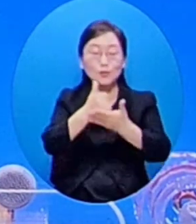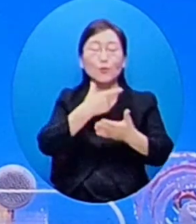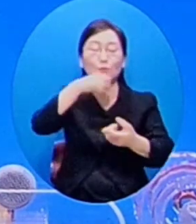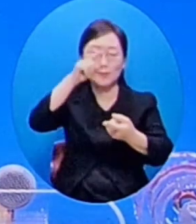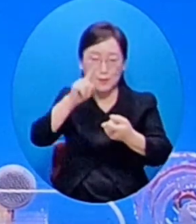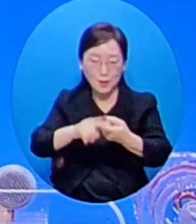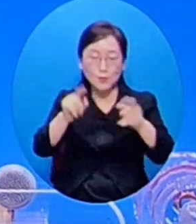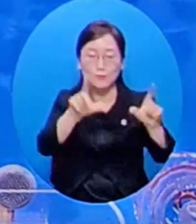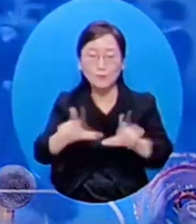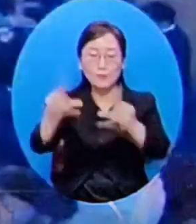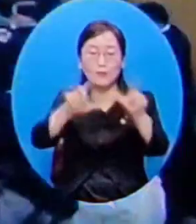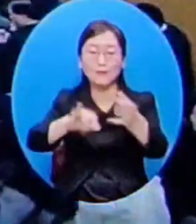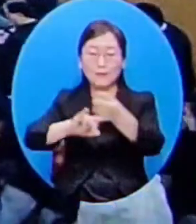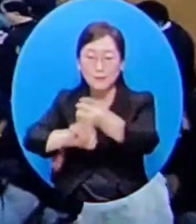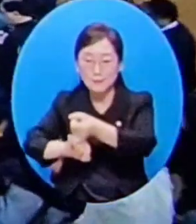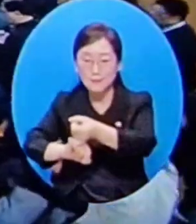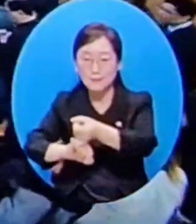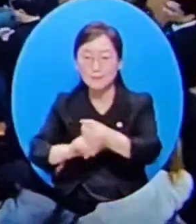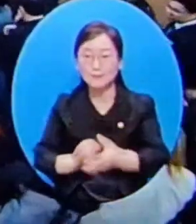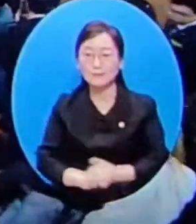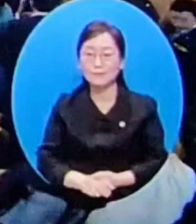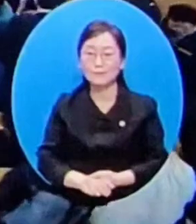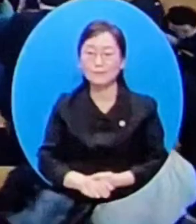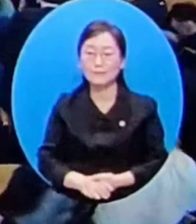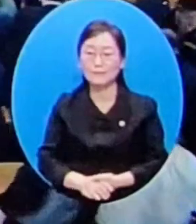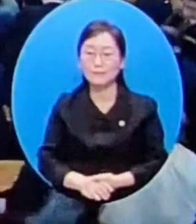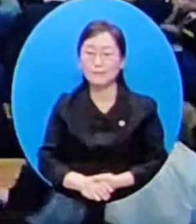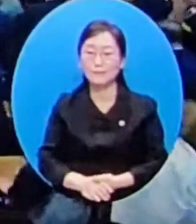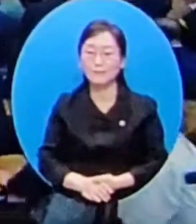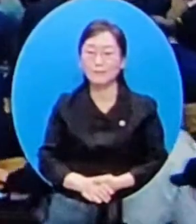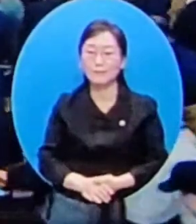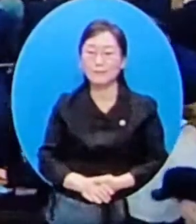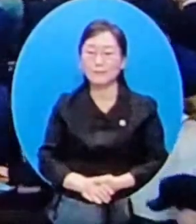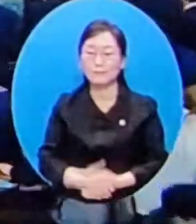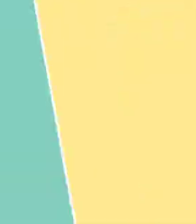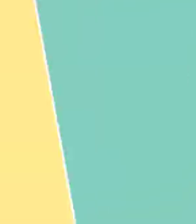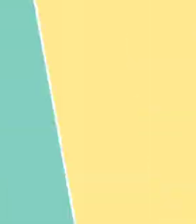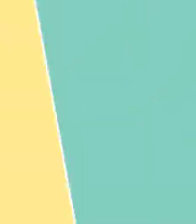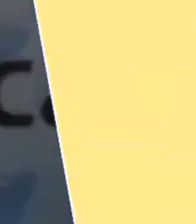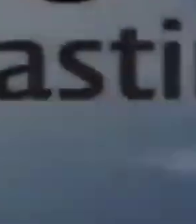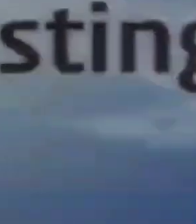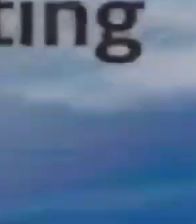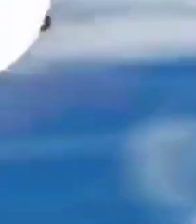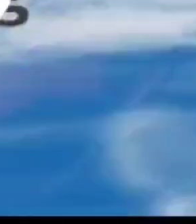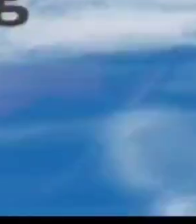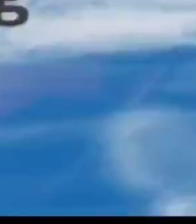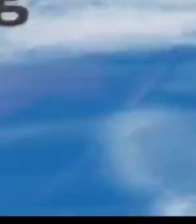뜻대로 살겠습니다. 감사함을 드립니다.